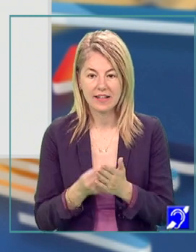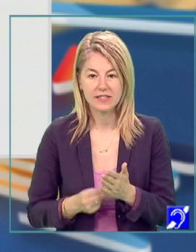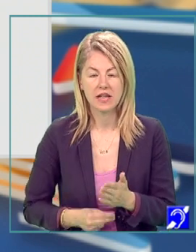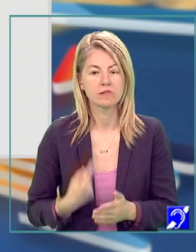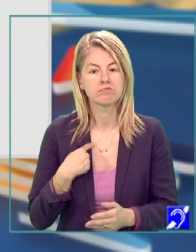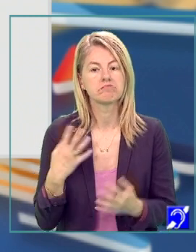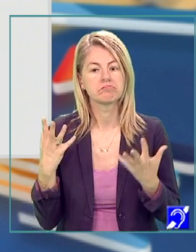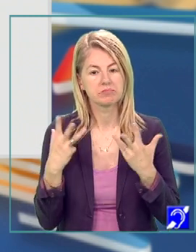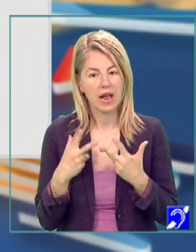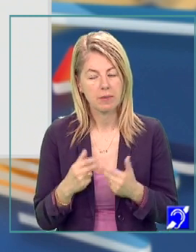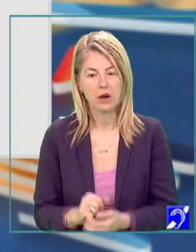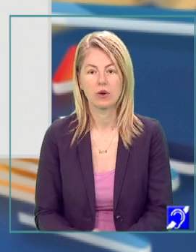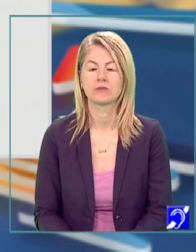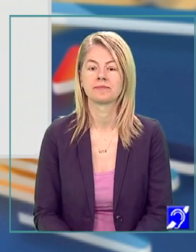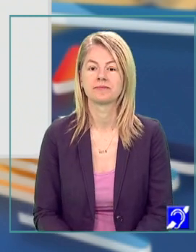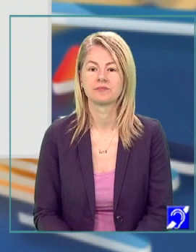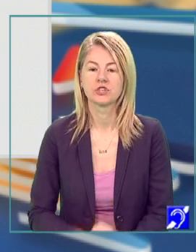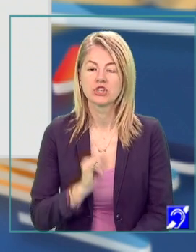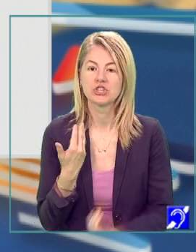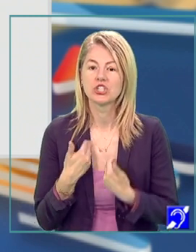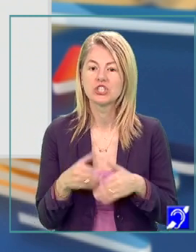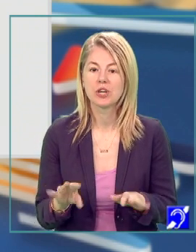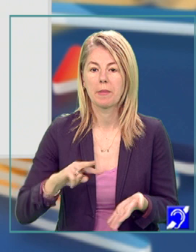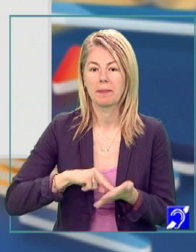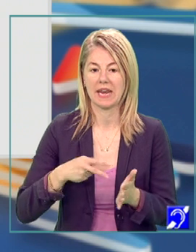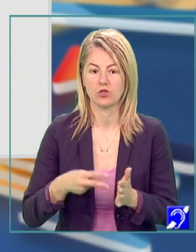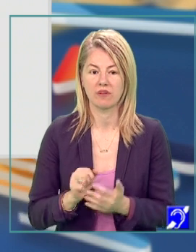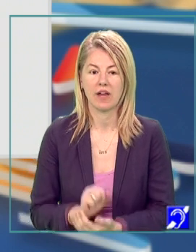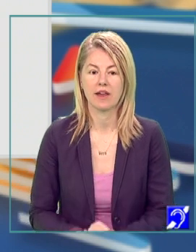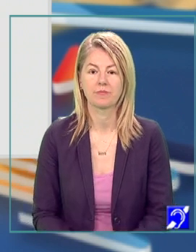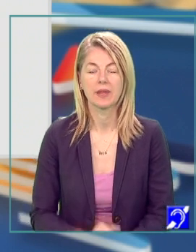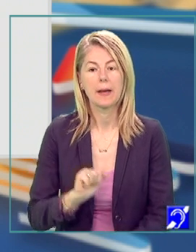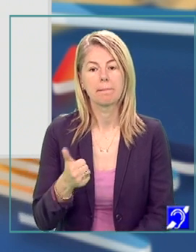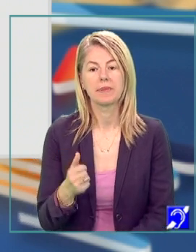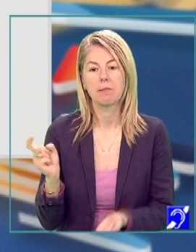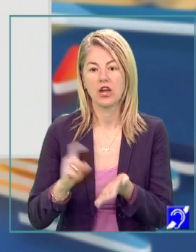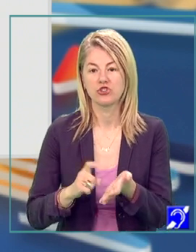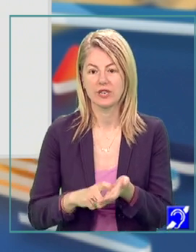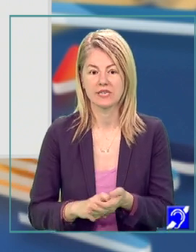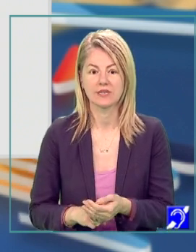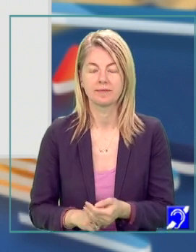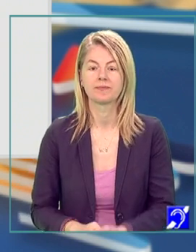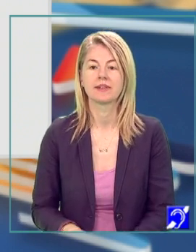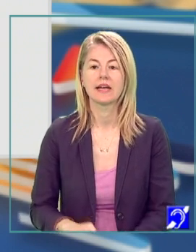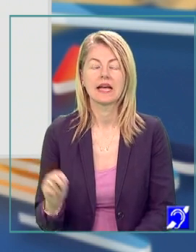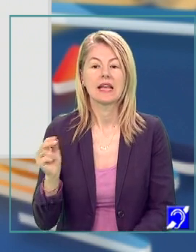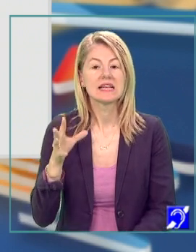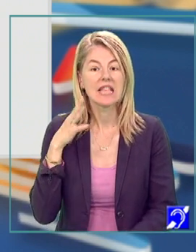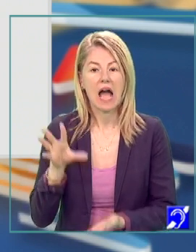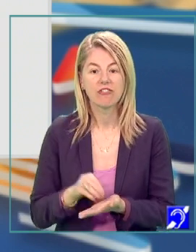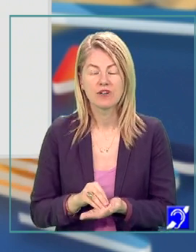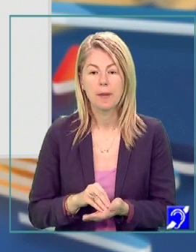ne-am familiarizat cu ea și începem rezolvarea. Prima cerință, precerința A, era să